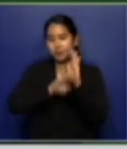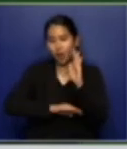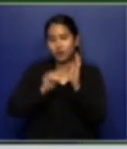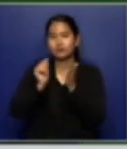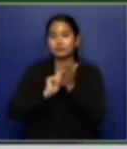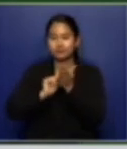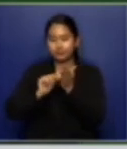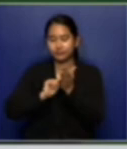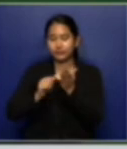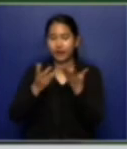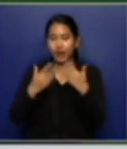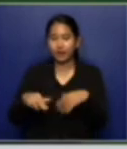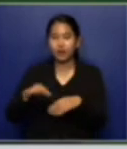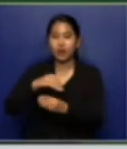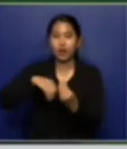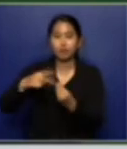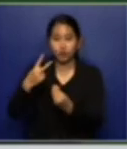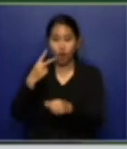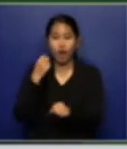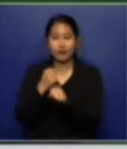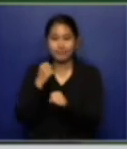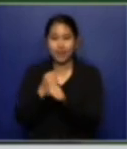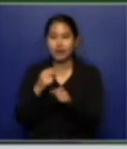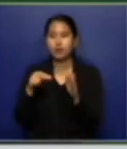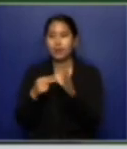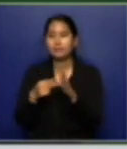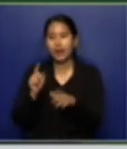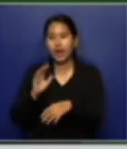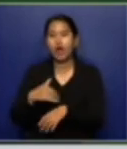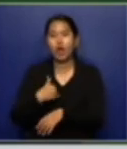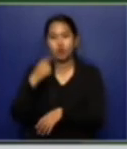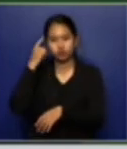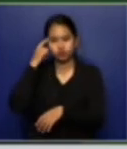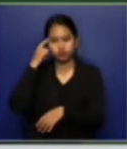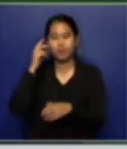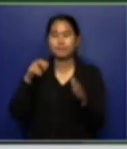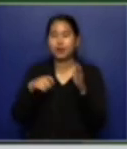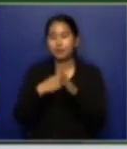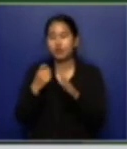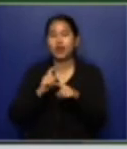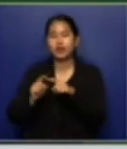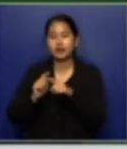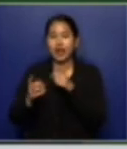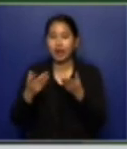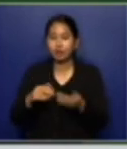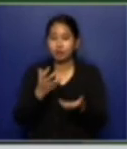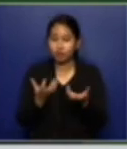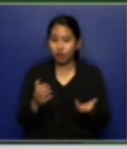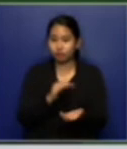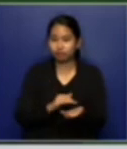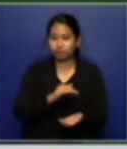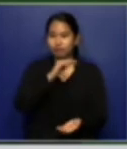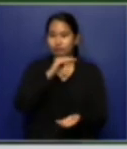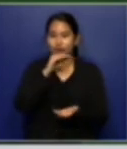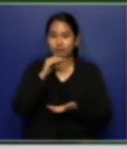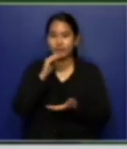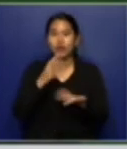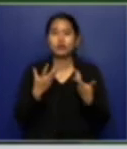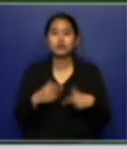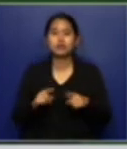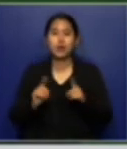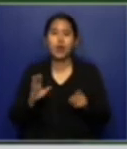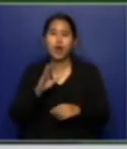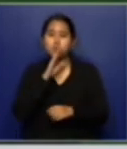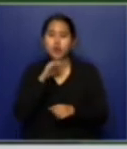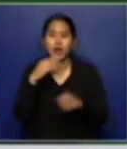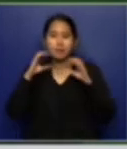อให้ในการทำงานในรอบที่2เนี่ยใช้ปัจจัยนำเข้าน้อยลงแล้วก็ได้ผลผลิตที่มากขึ้นถ้าในทุกๆเรื่องนะคะรัฐบาล